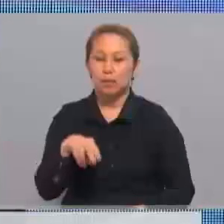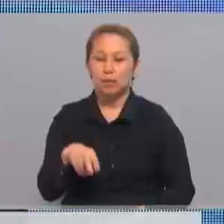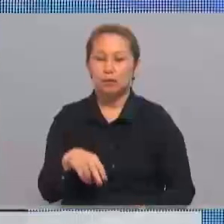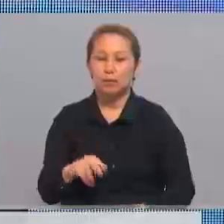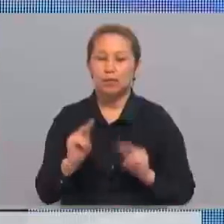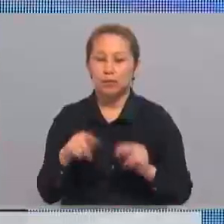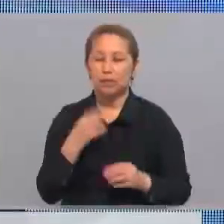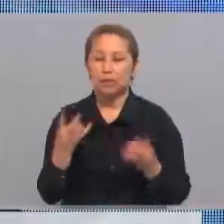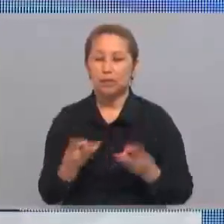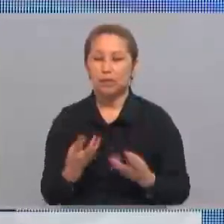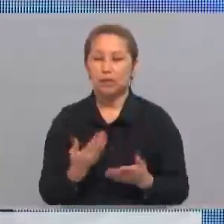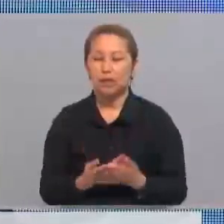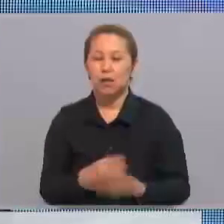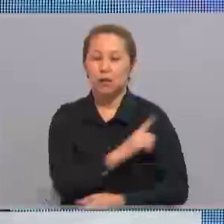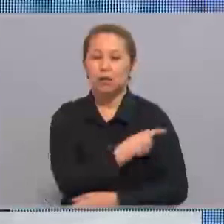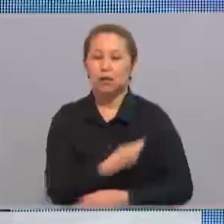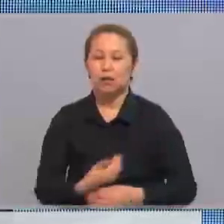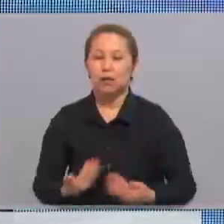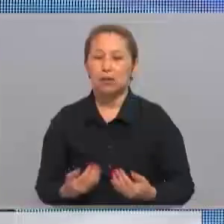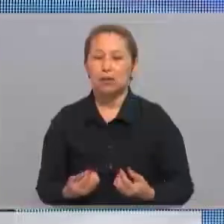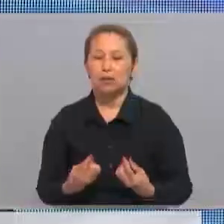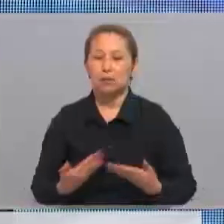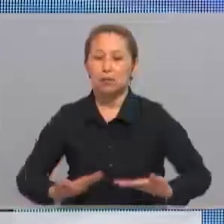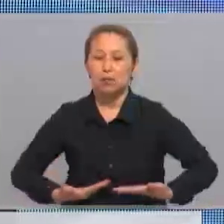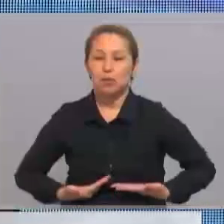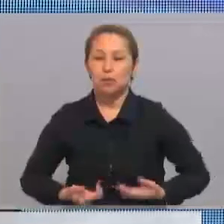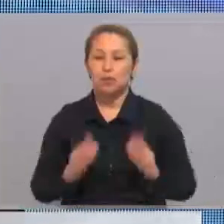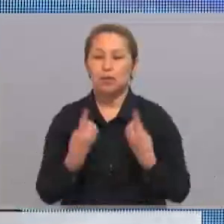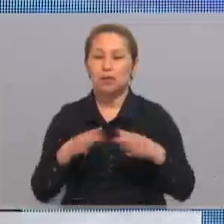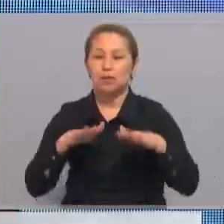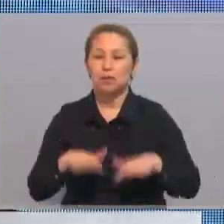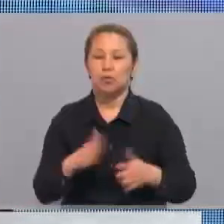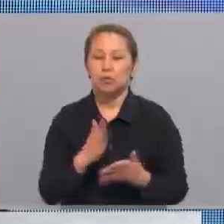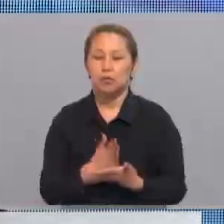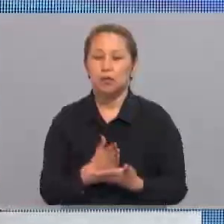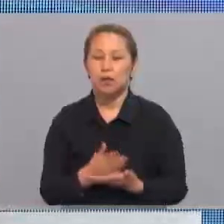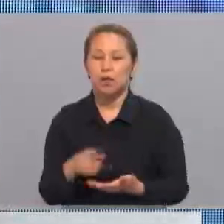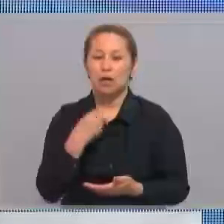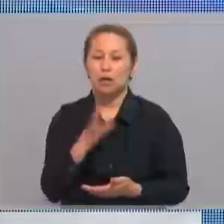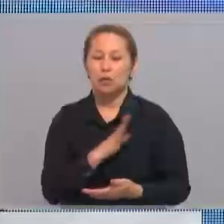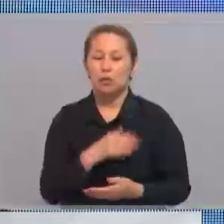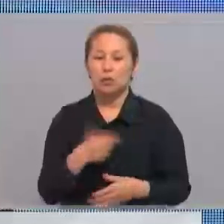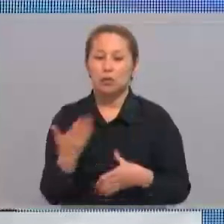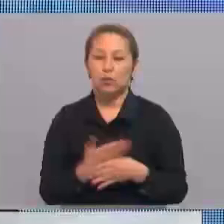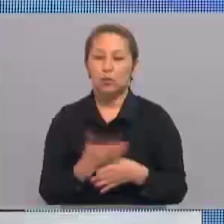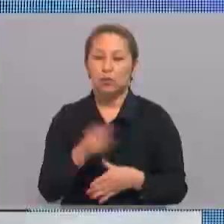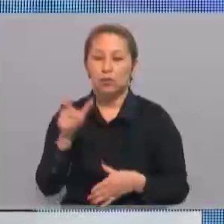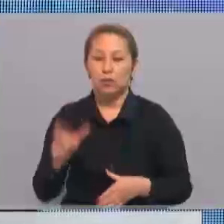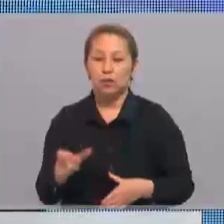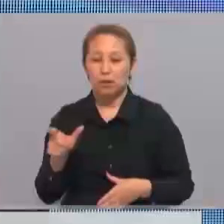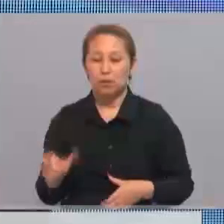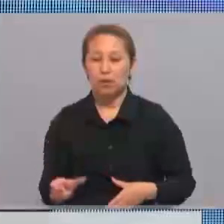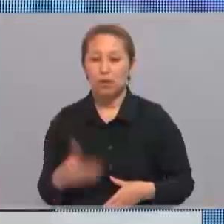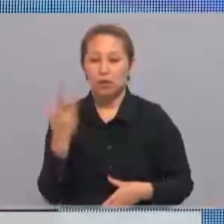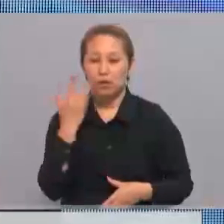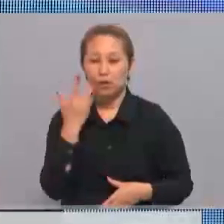айтқанда. Сондықтан мынау дәрігерлердің орны біздің өмірімізде ерекше, жаңа айтқандай адамның арашасы. Енді